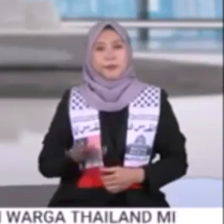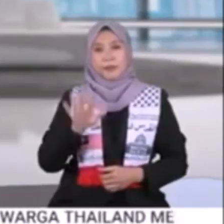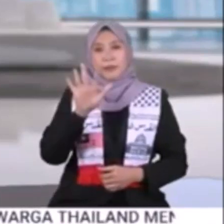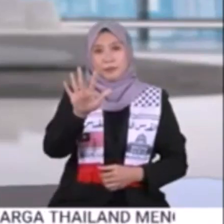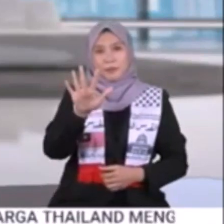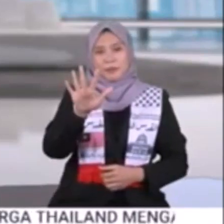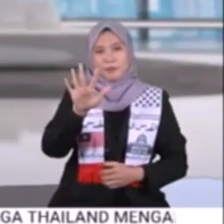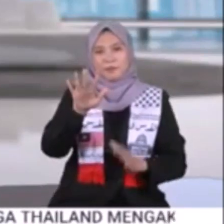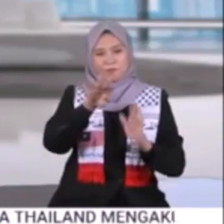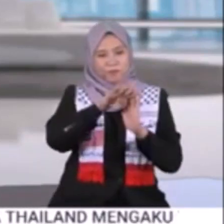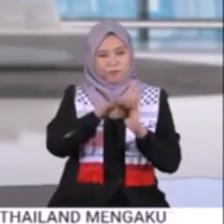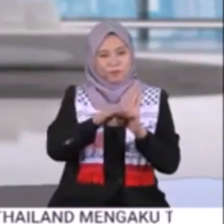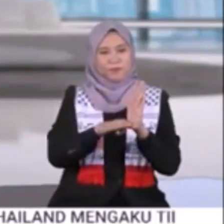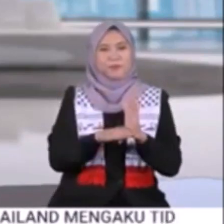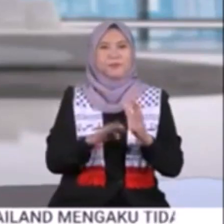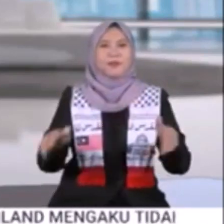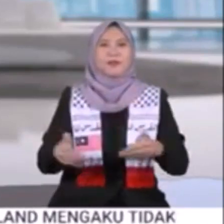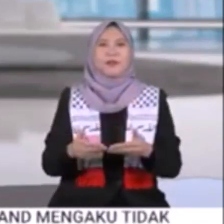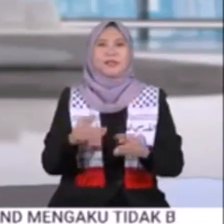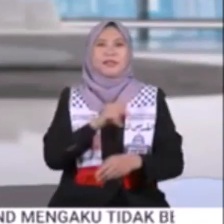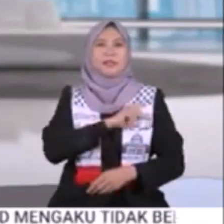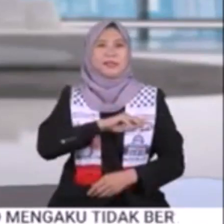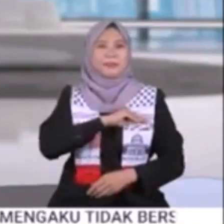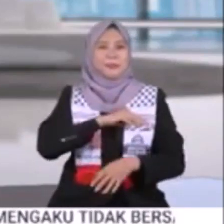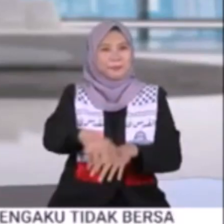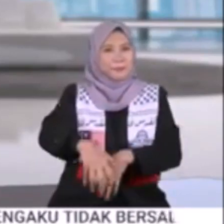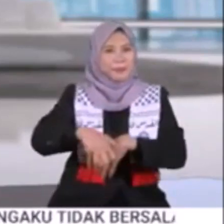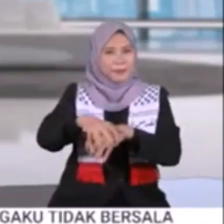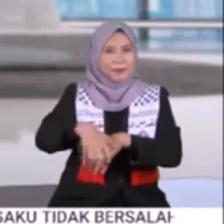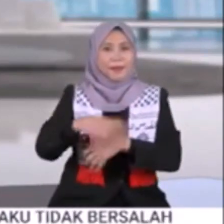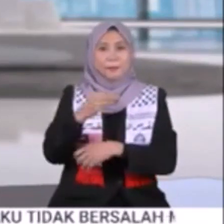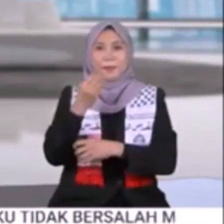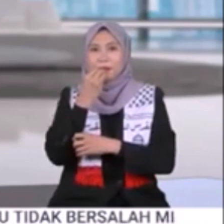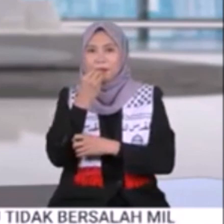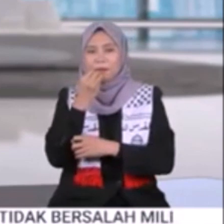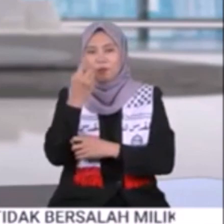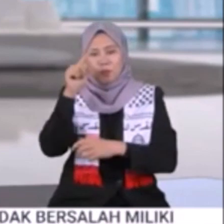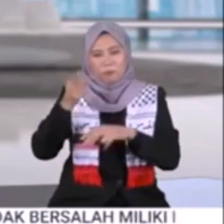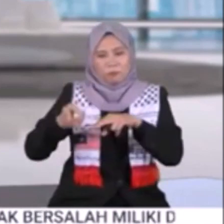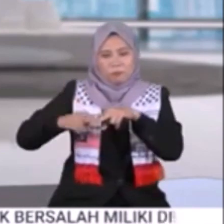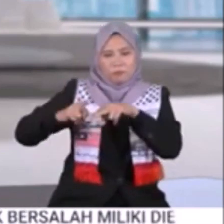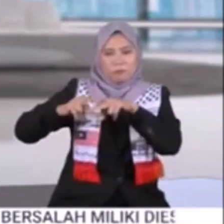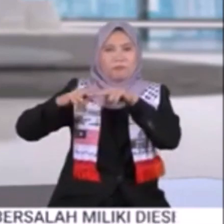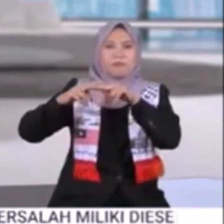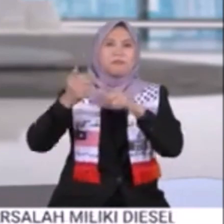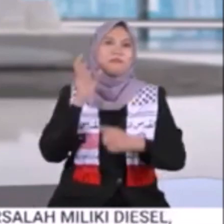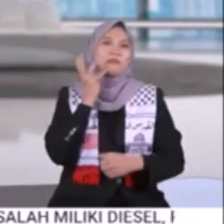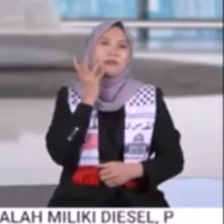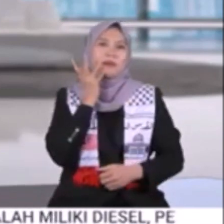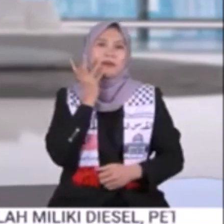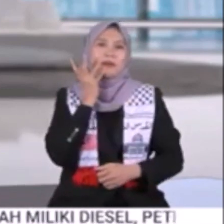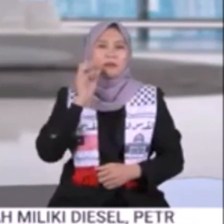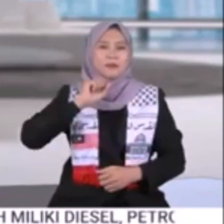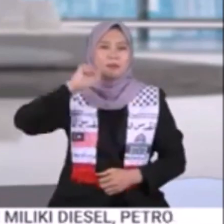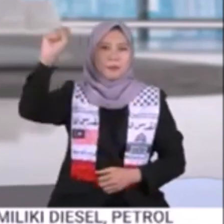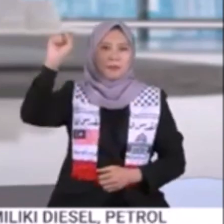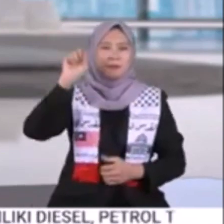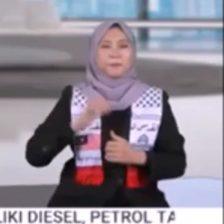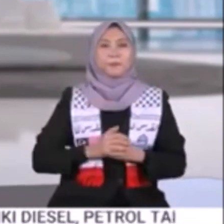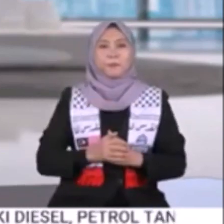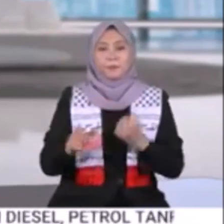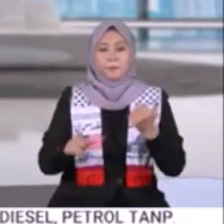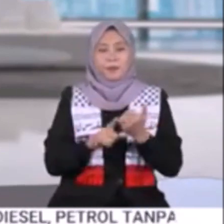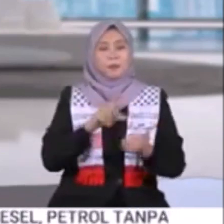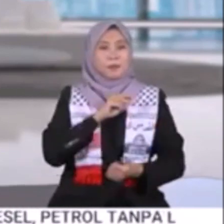Lima inisiatif diperkenalkan Kementerian Pertanian dan Keterjaminan Makanan bagi meningkatkan produktiviti beras di Sabah. Timbalan